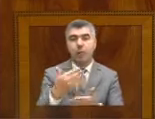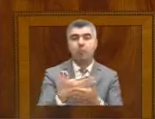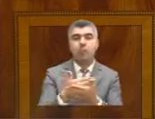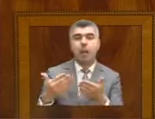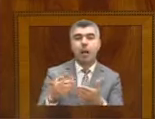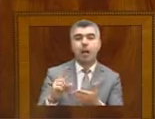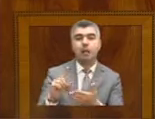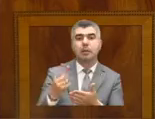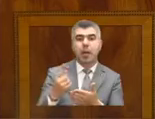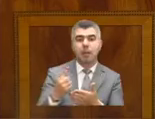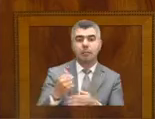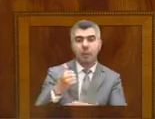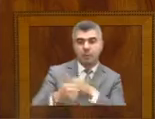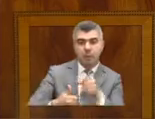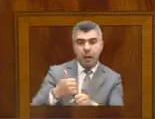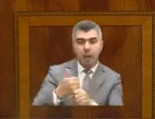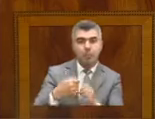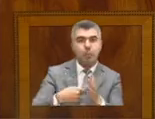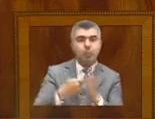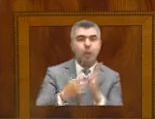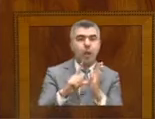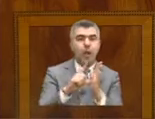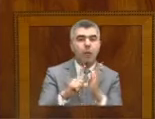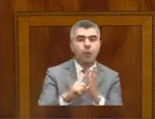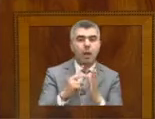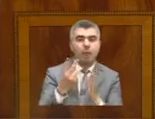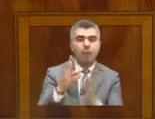درهم برسم مشروع قانون المالية لسنة